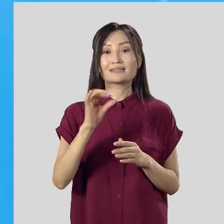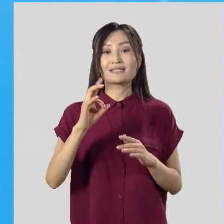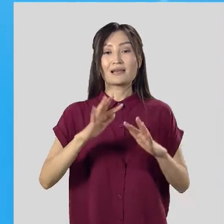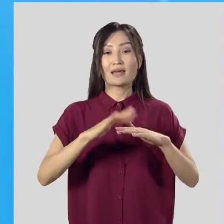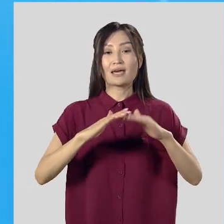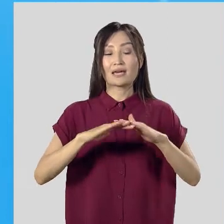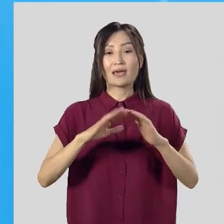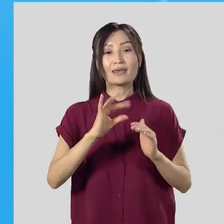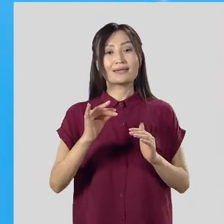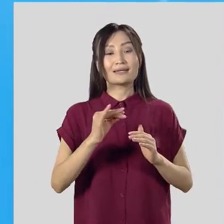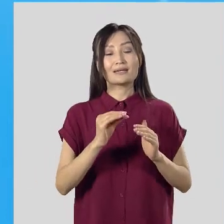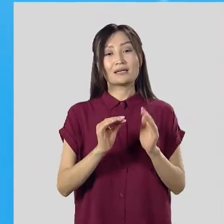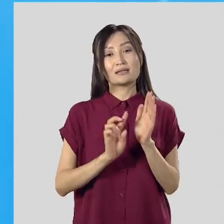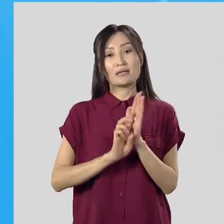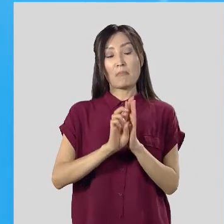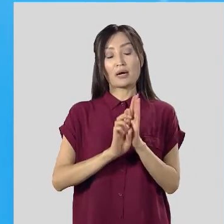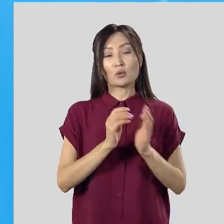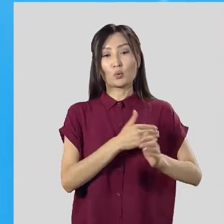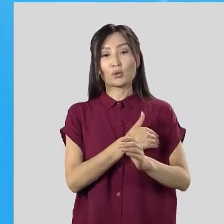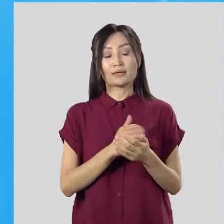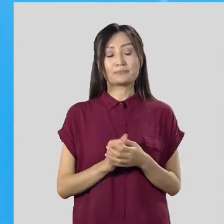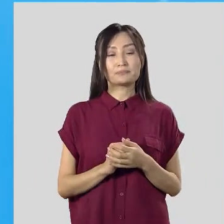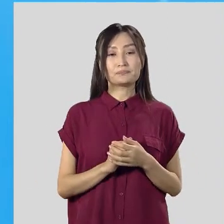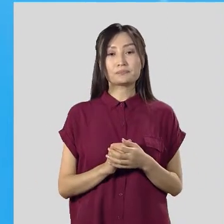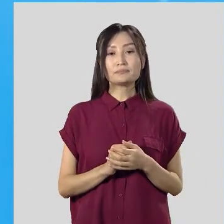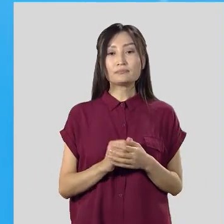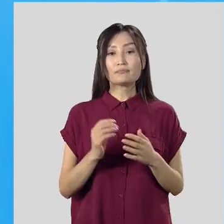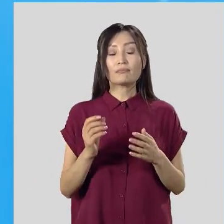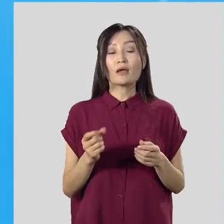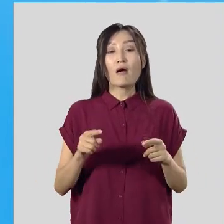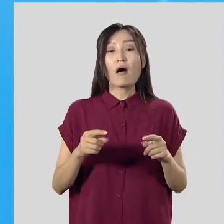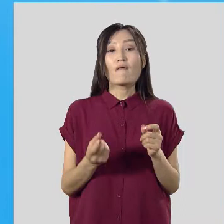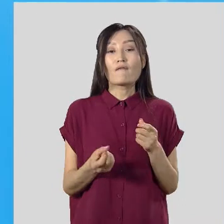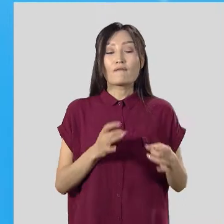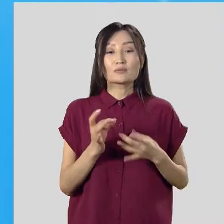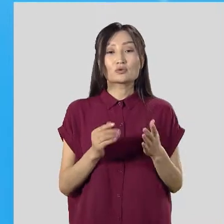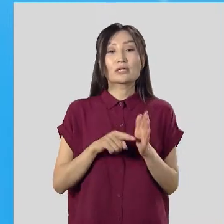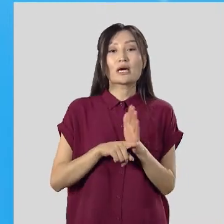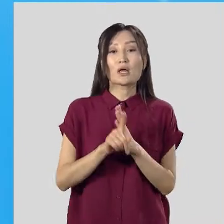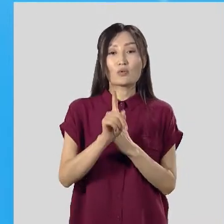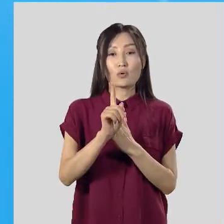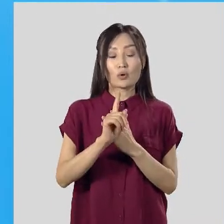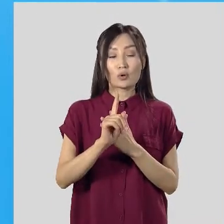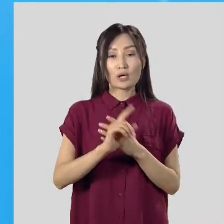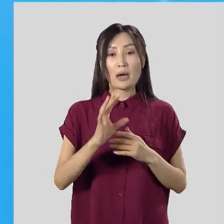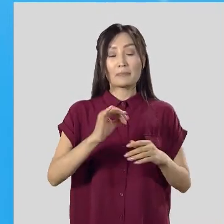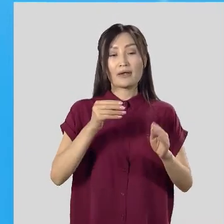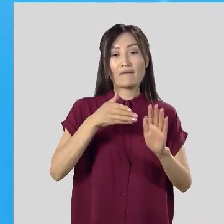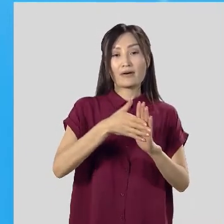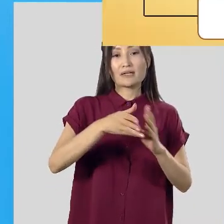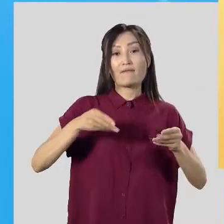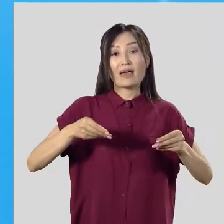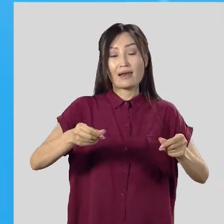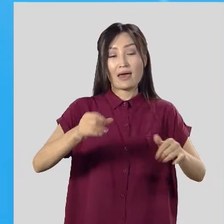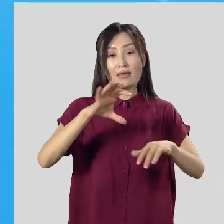и температурный анализаторы, возбуждение которых происходит при воздействии факторов